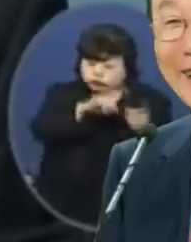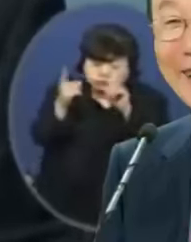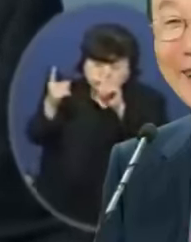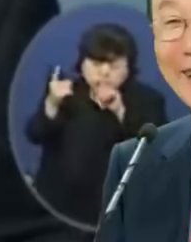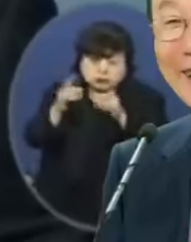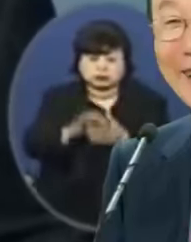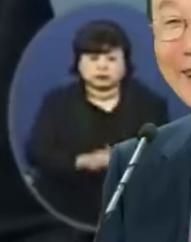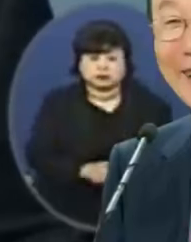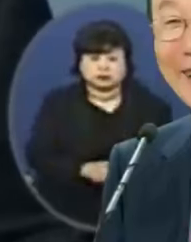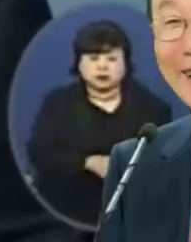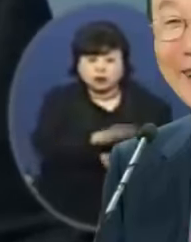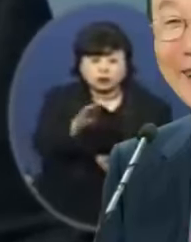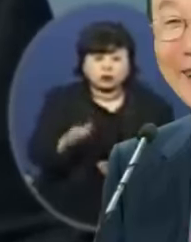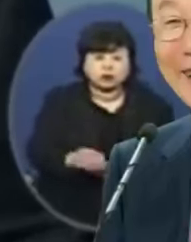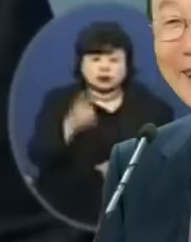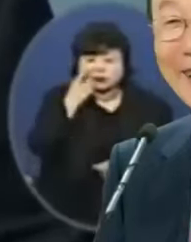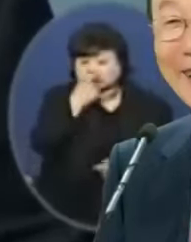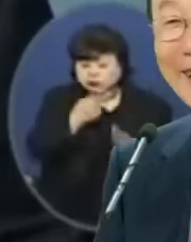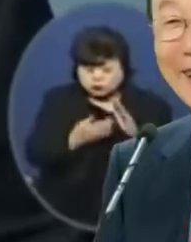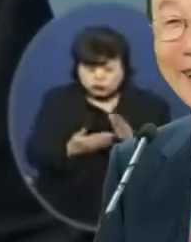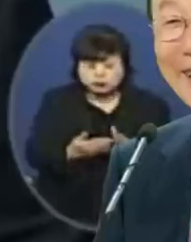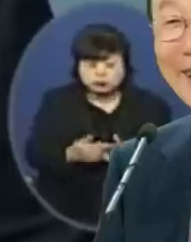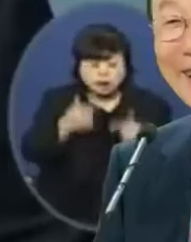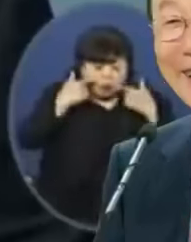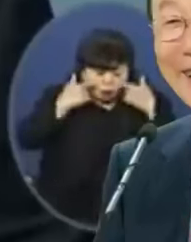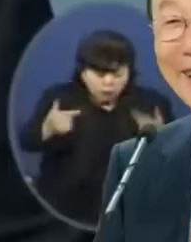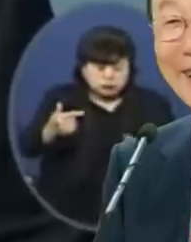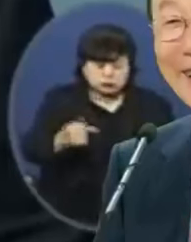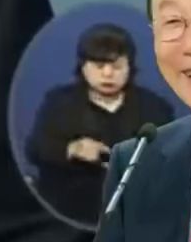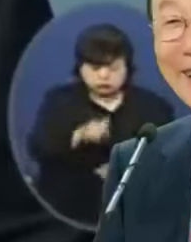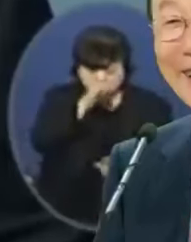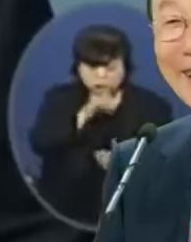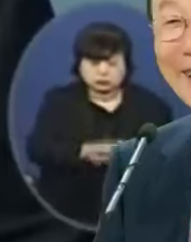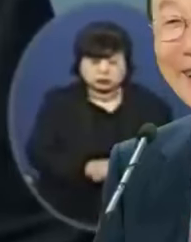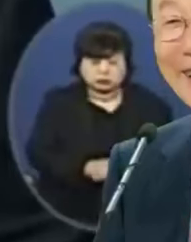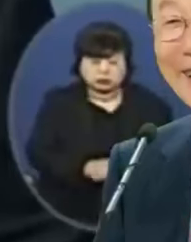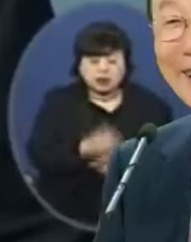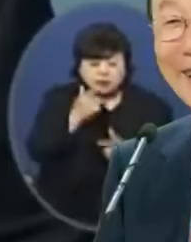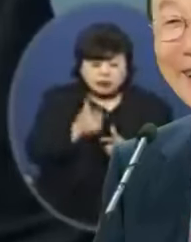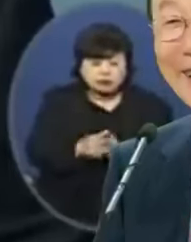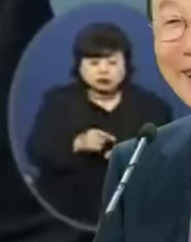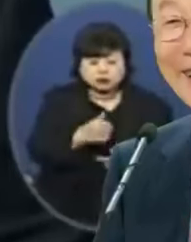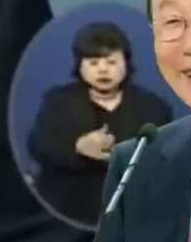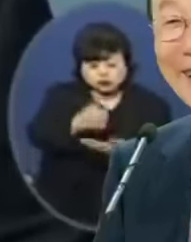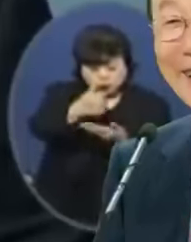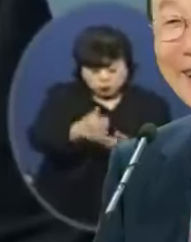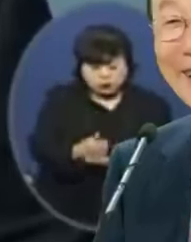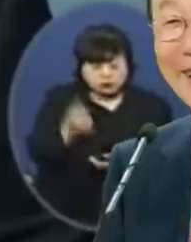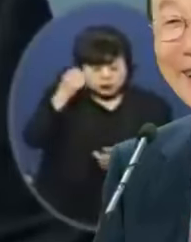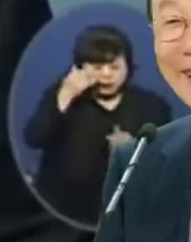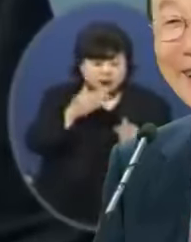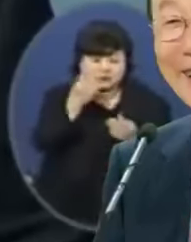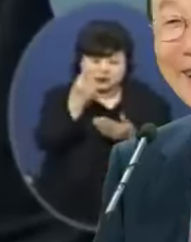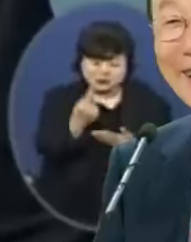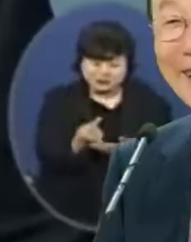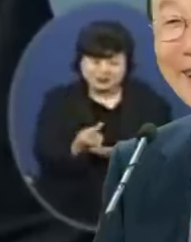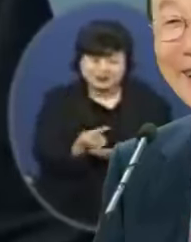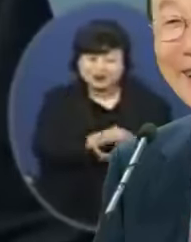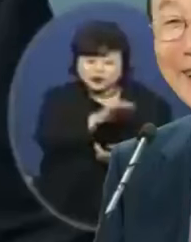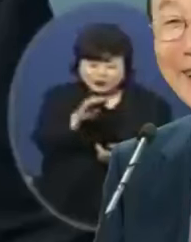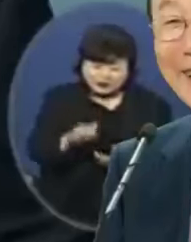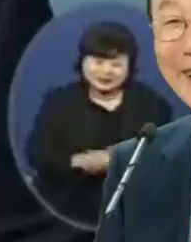살아난 분이 우리에게 증거하기 때문에 그 증거는 확실한 것입니다. 그리고 예수님을 구주로 모시면 성령이 오셔서